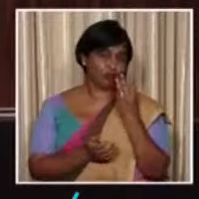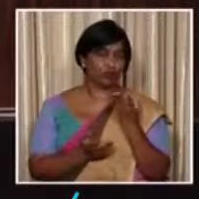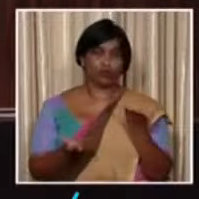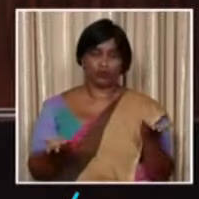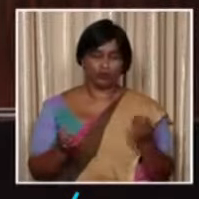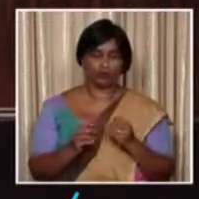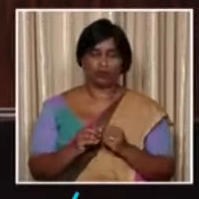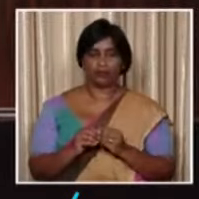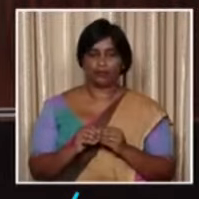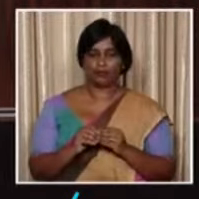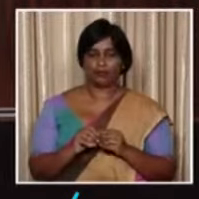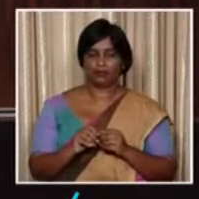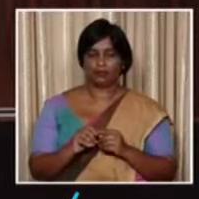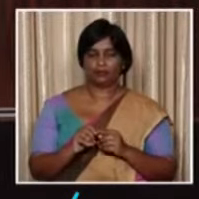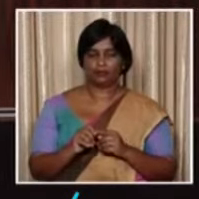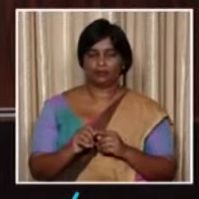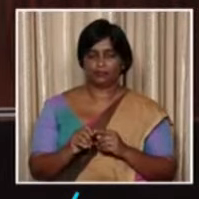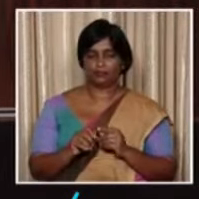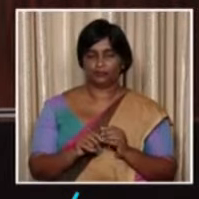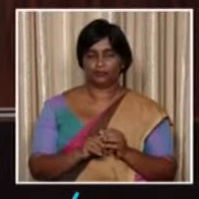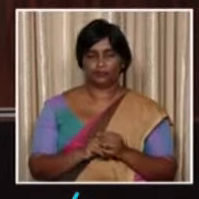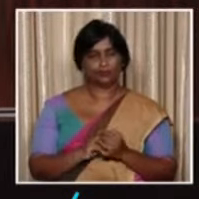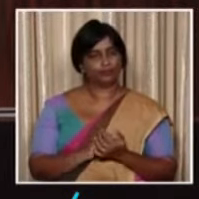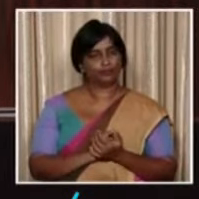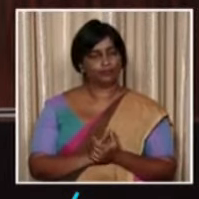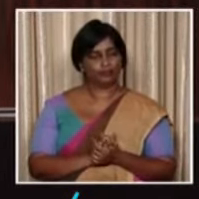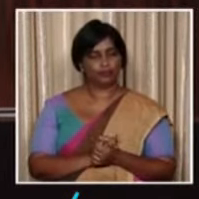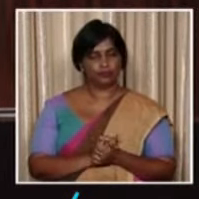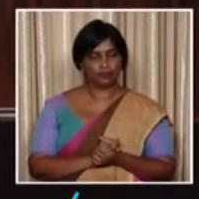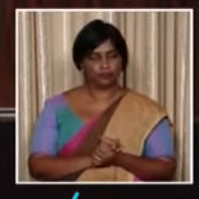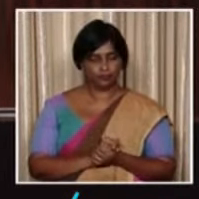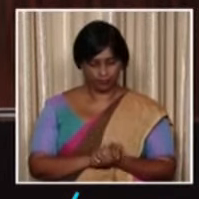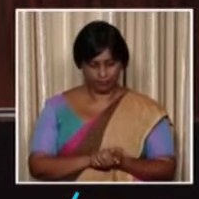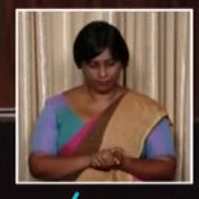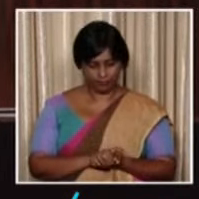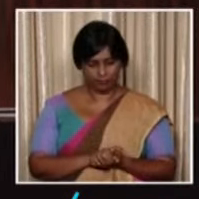කරනවා ඔව් කරු කතානායකතුමනි